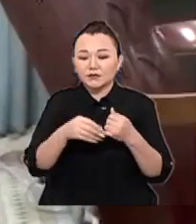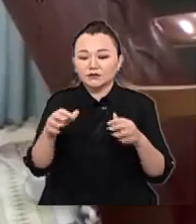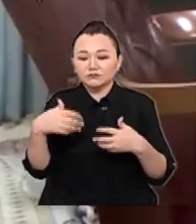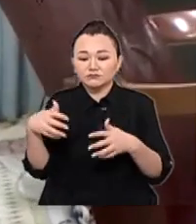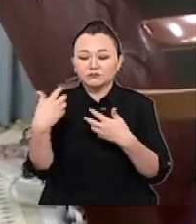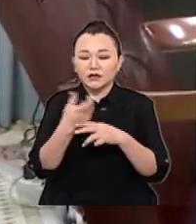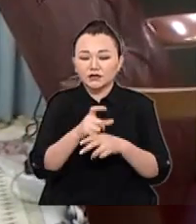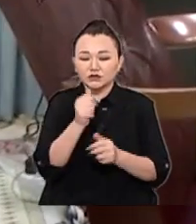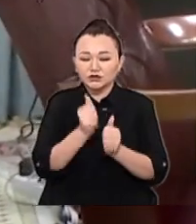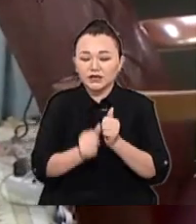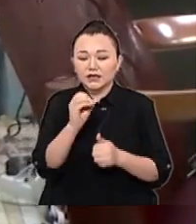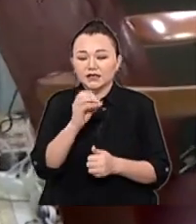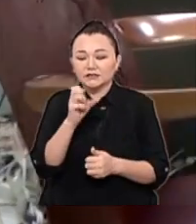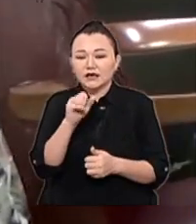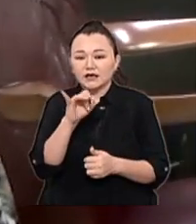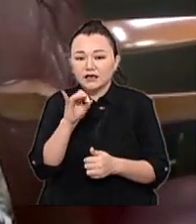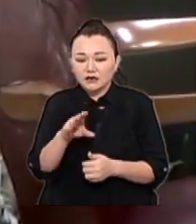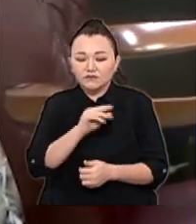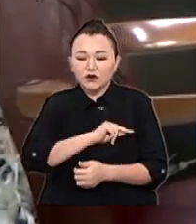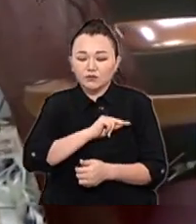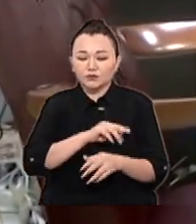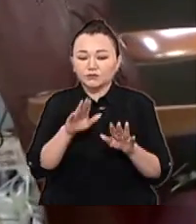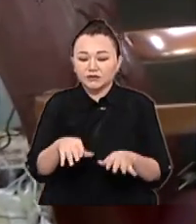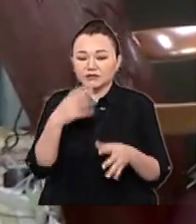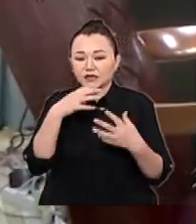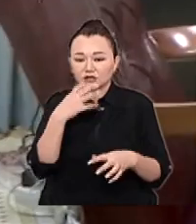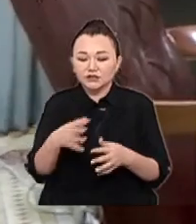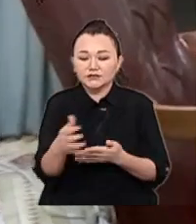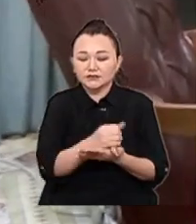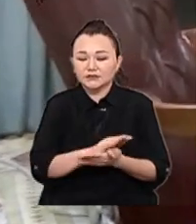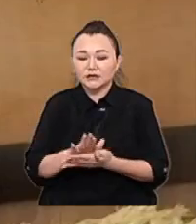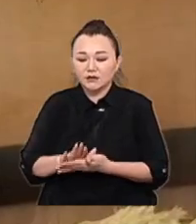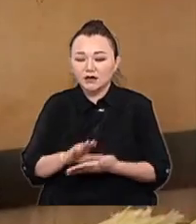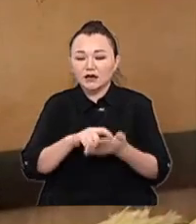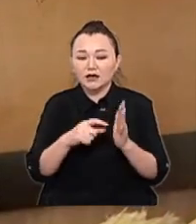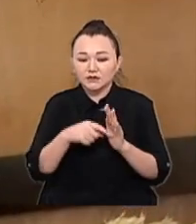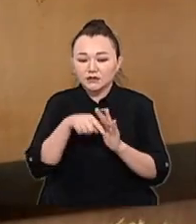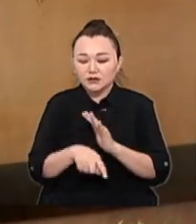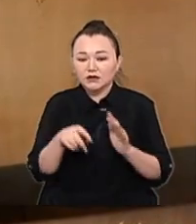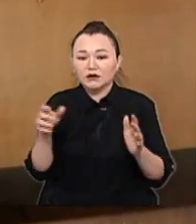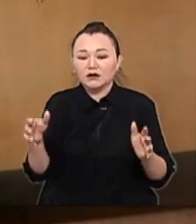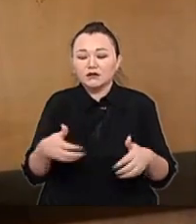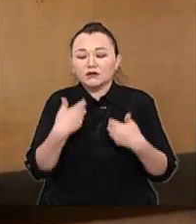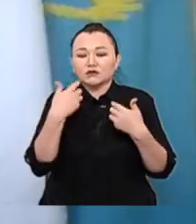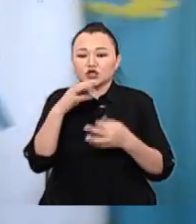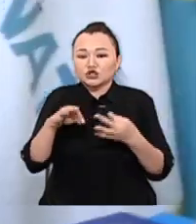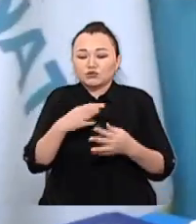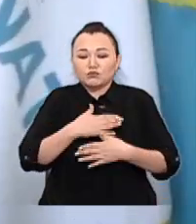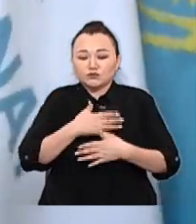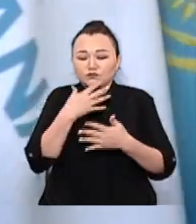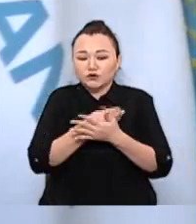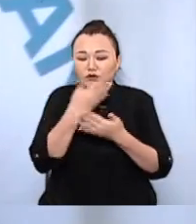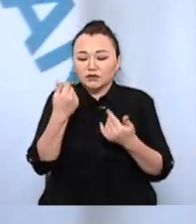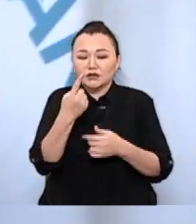көтеріп жүрген Ерлан Сайыров та жұмыс үстелін қызу жинастырып жатыр. Ол кабинетінде көтеріп кететін артық дүнием жоқ,